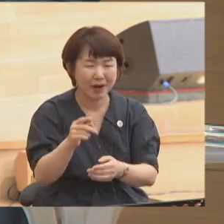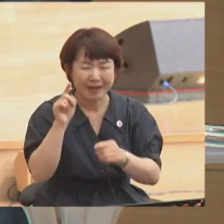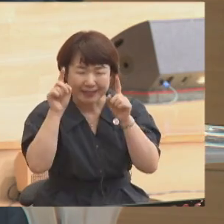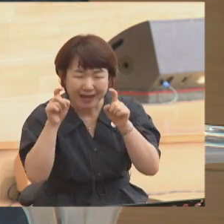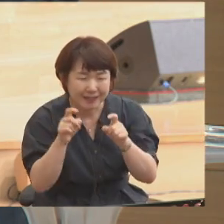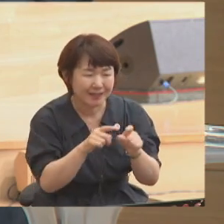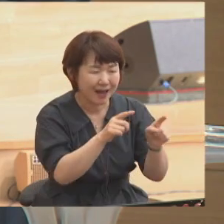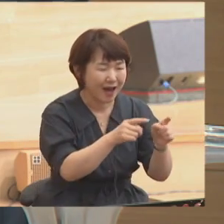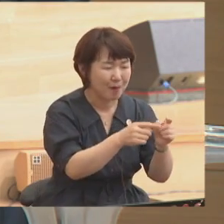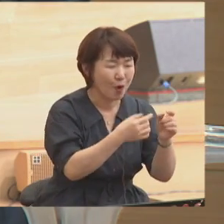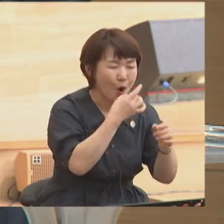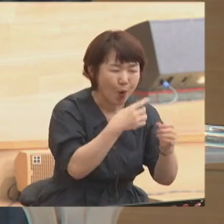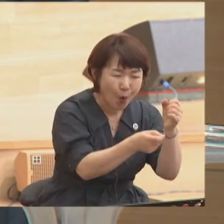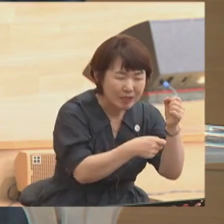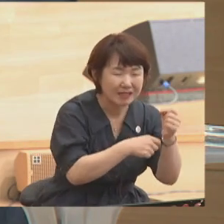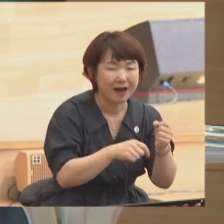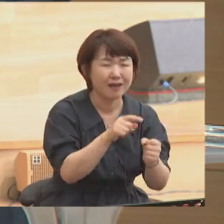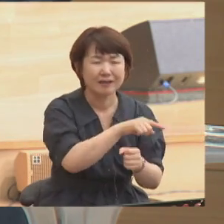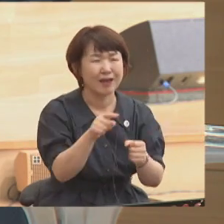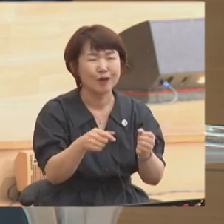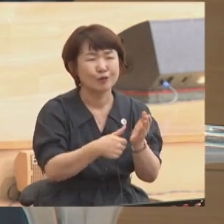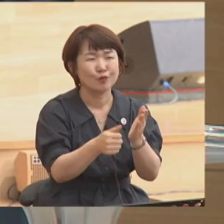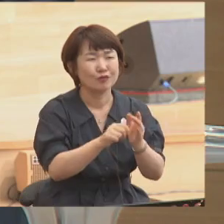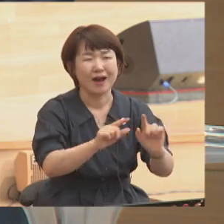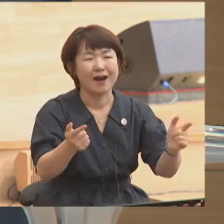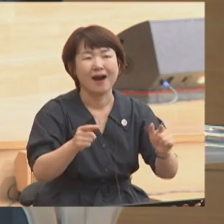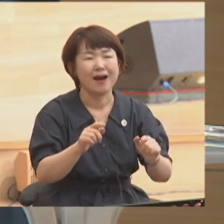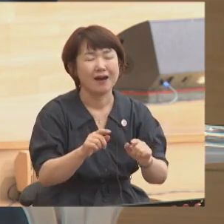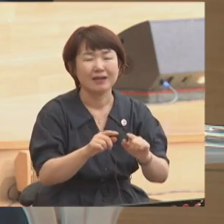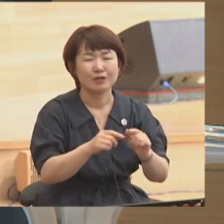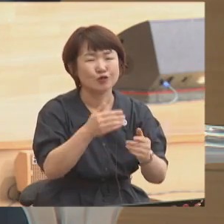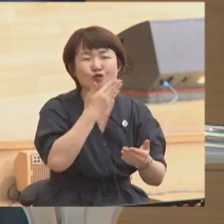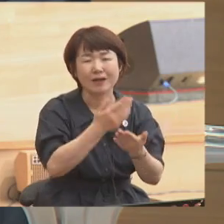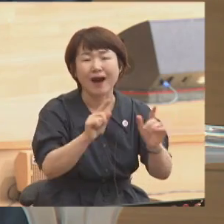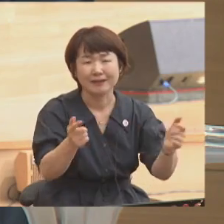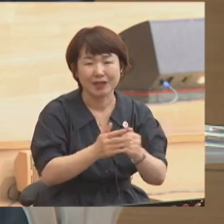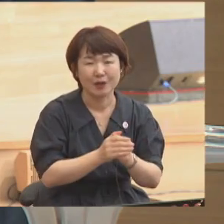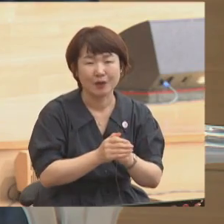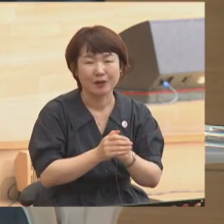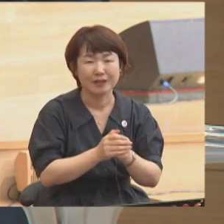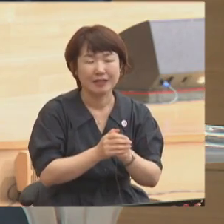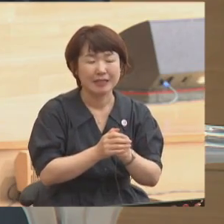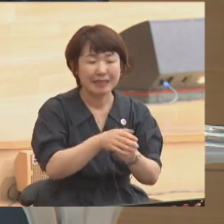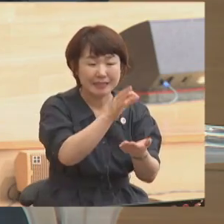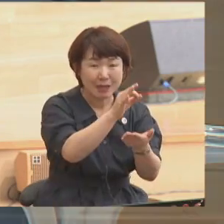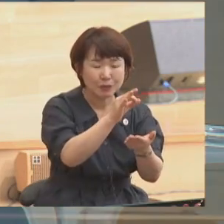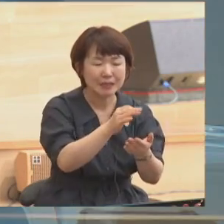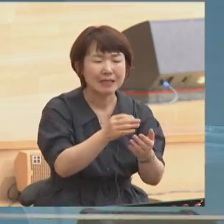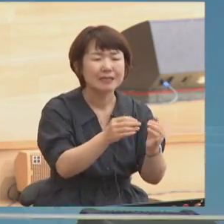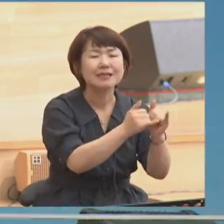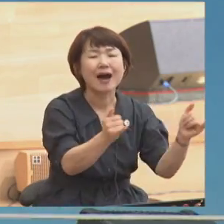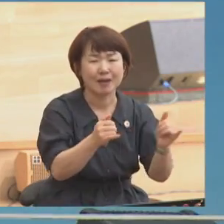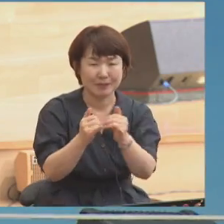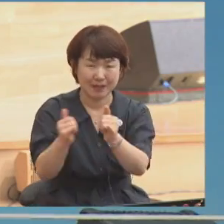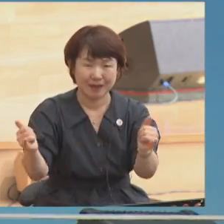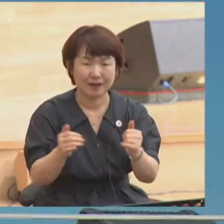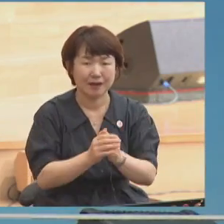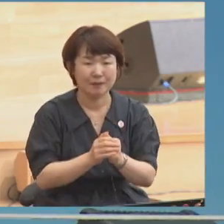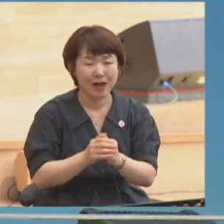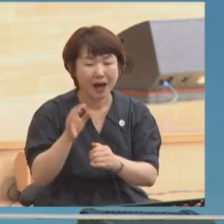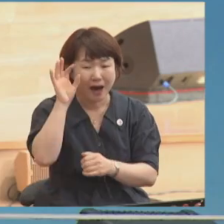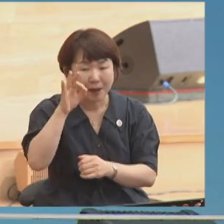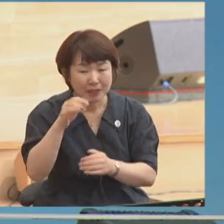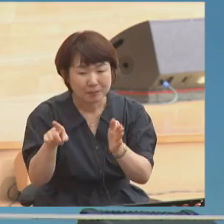제물의 종류가 문제가 아니에요. 제물을 드리는 사람이 문제였던 거죠. 그 사람 아벨은